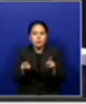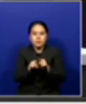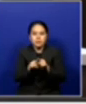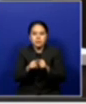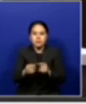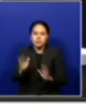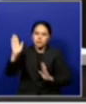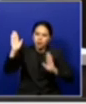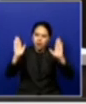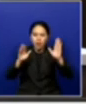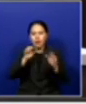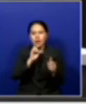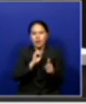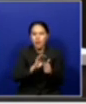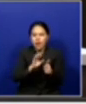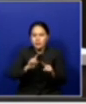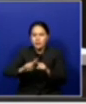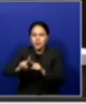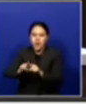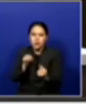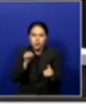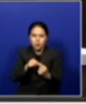พื่อประโยชน์ของพี่น้องประชาชนครับ